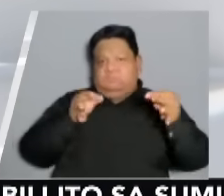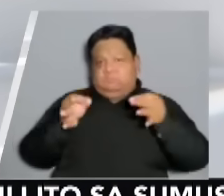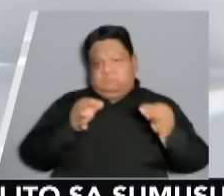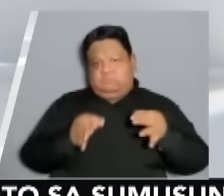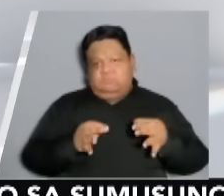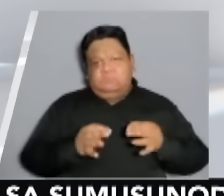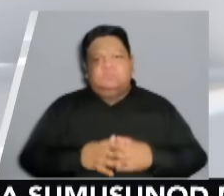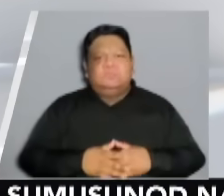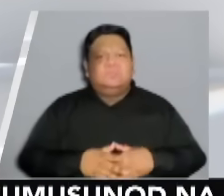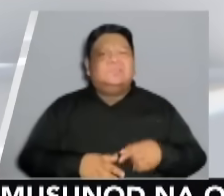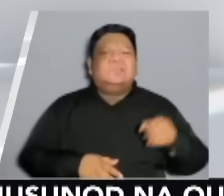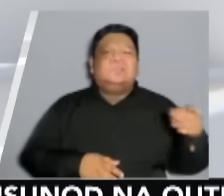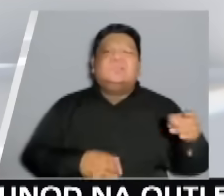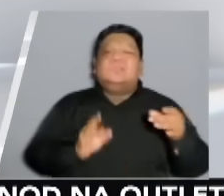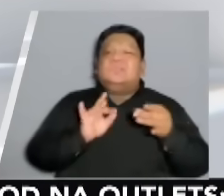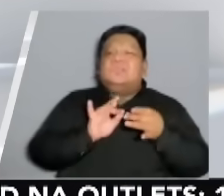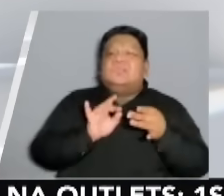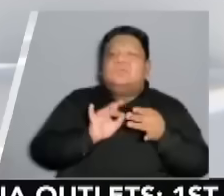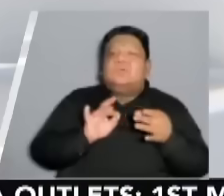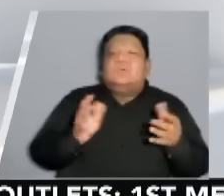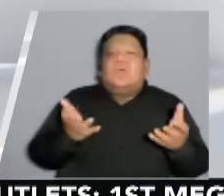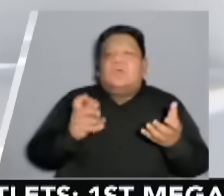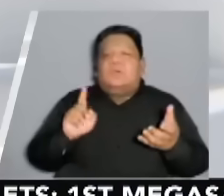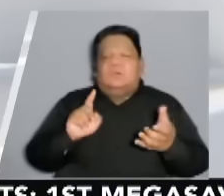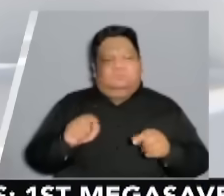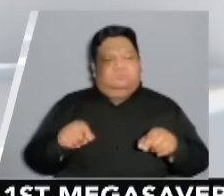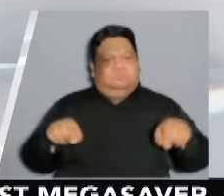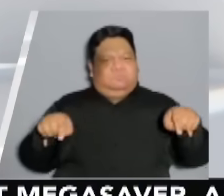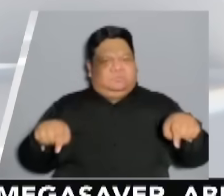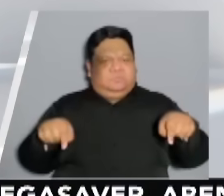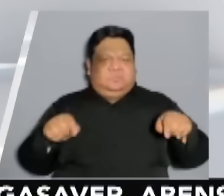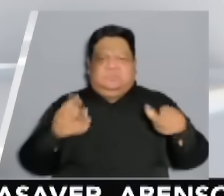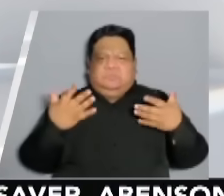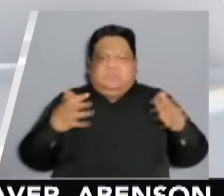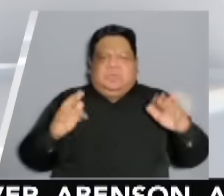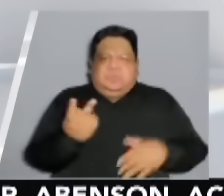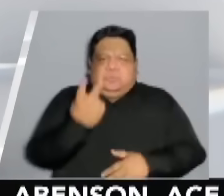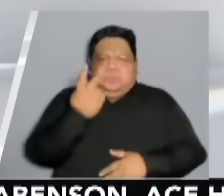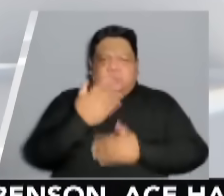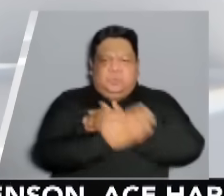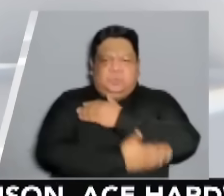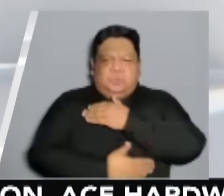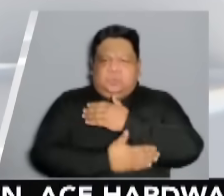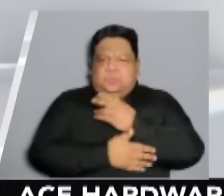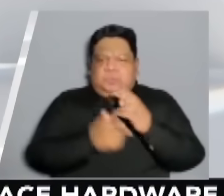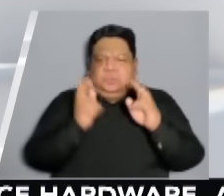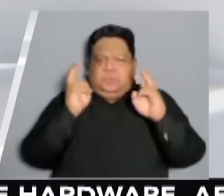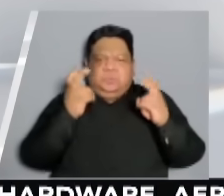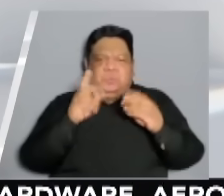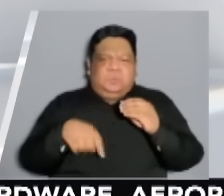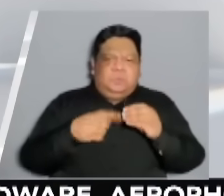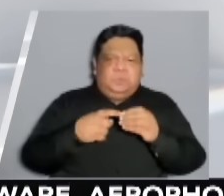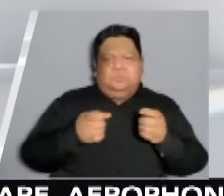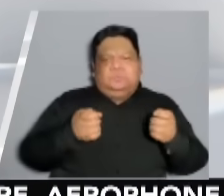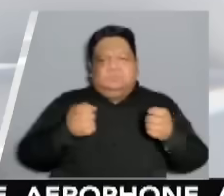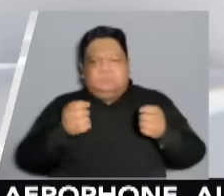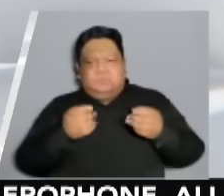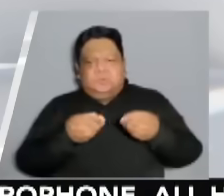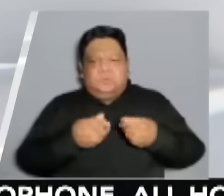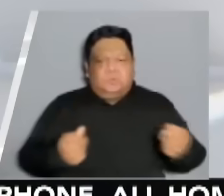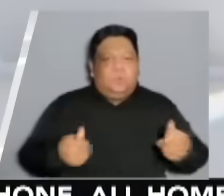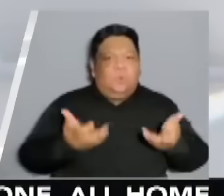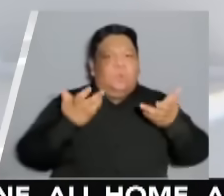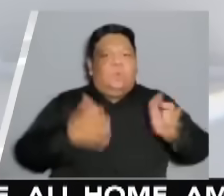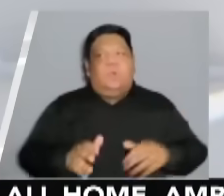they would prefer that only the two countries be involved in whatever is necessary to manage the disputes, and they do not want the intervention of any third